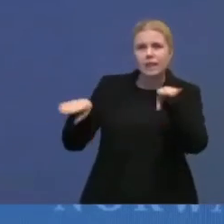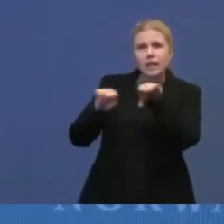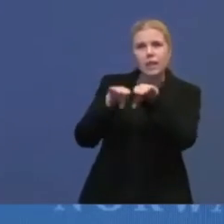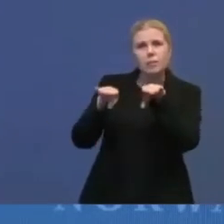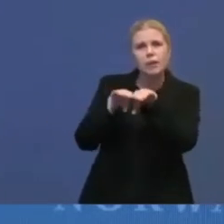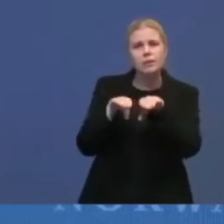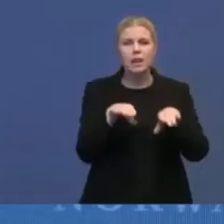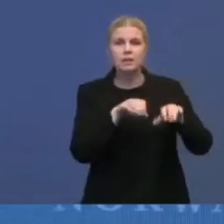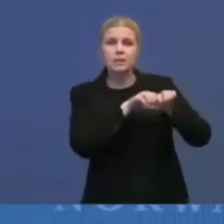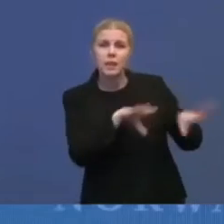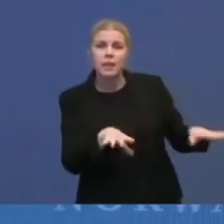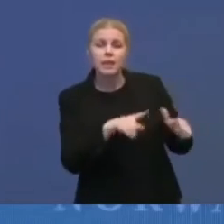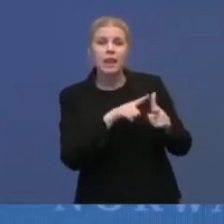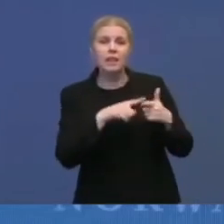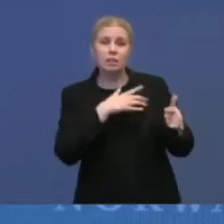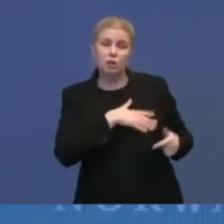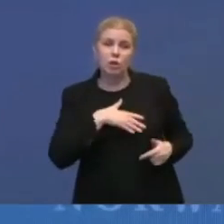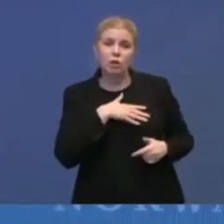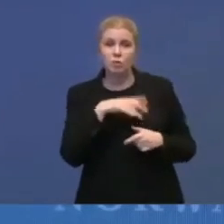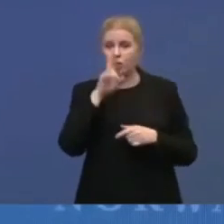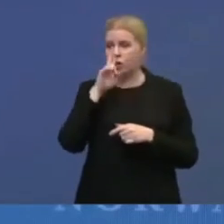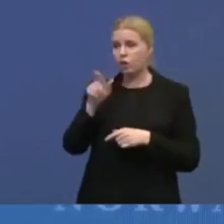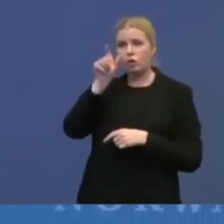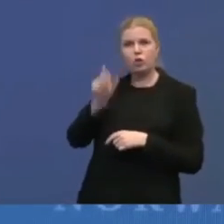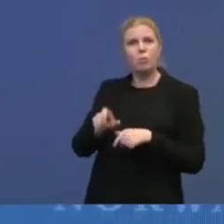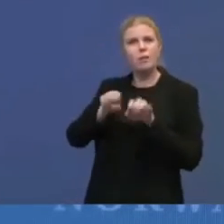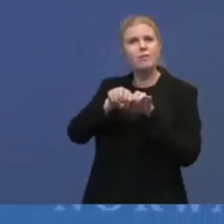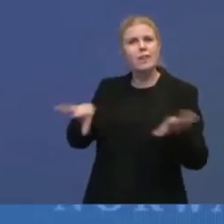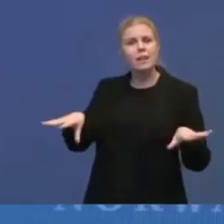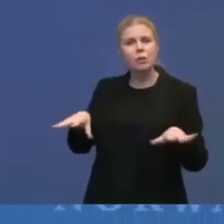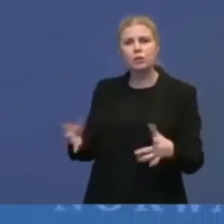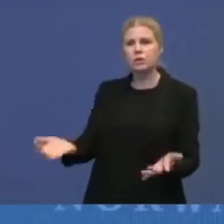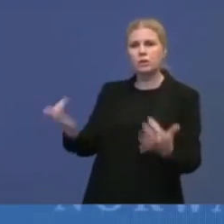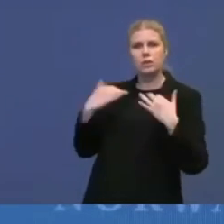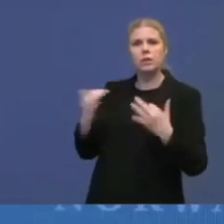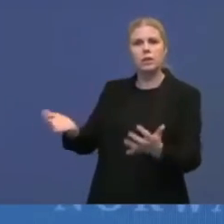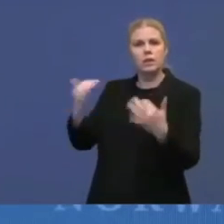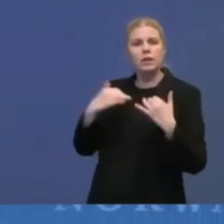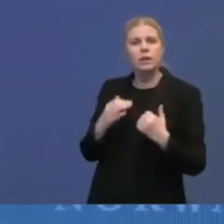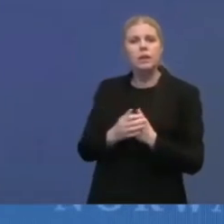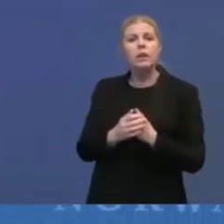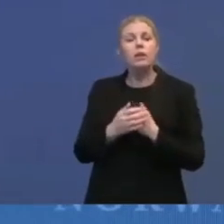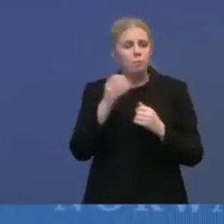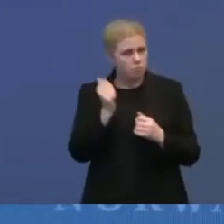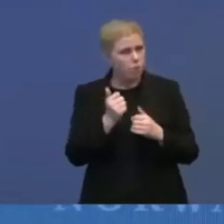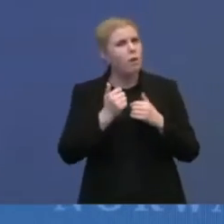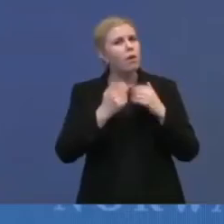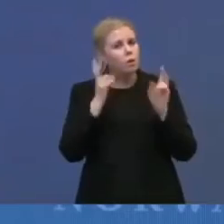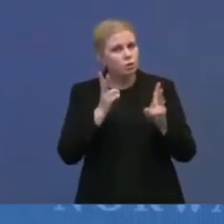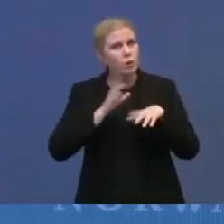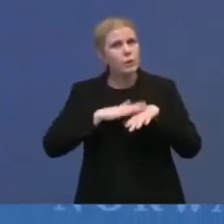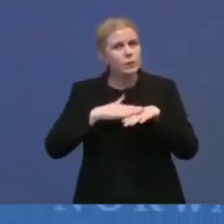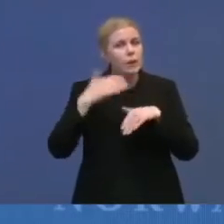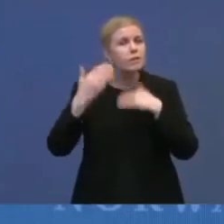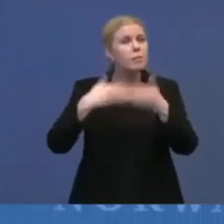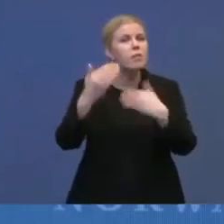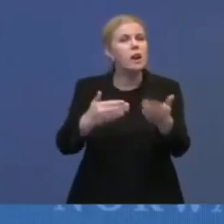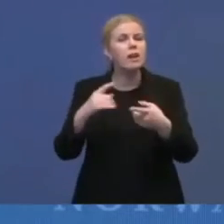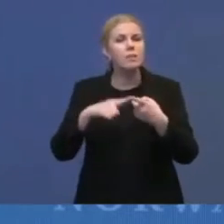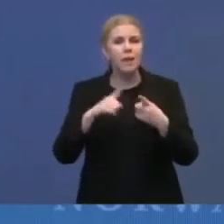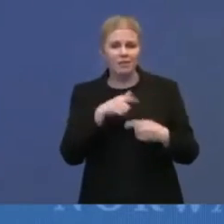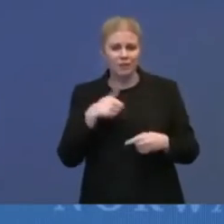ilaline ni kala qaadis jirro iyo no uyo fae ras usub. Wa na inna yinnu taa wadno mustadbalka lakin